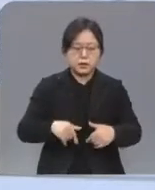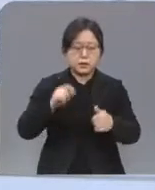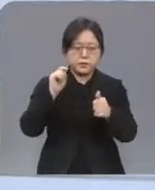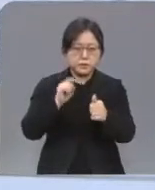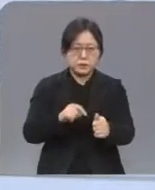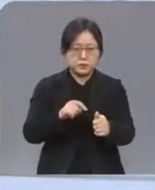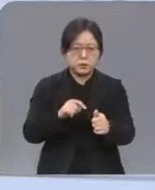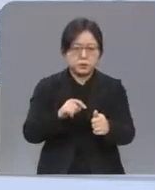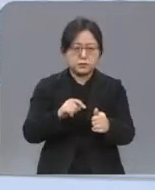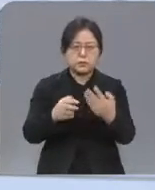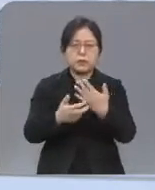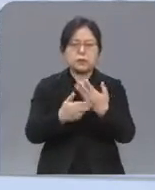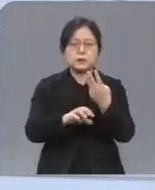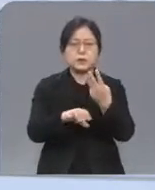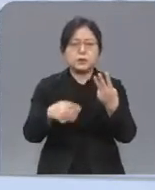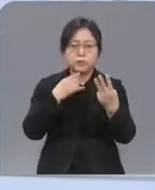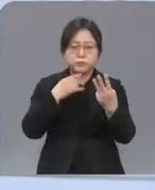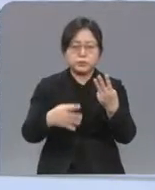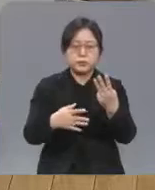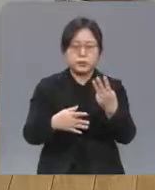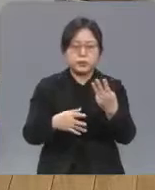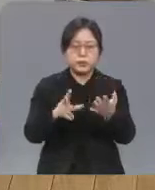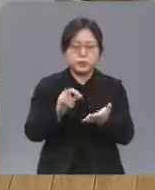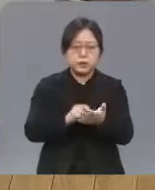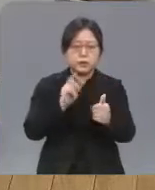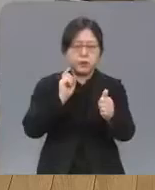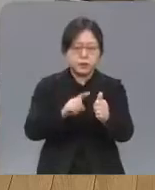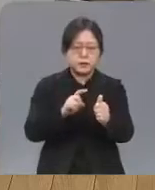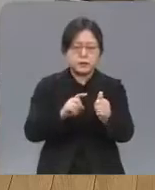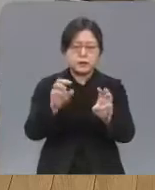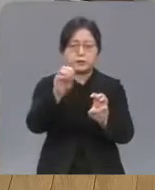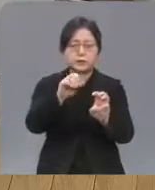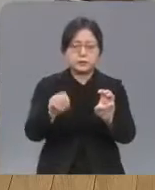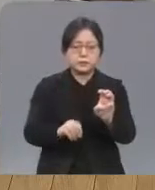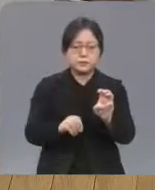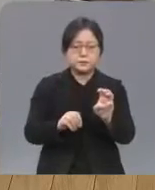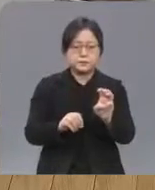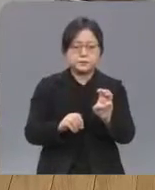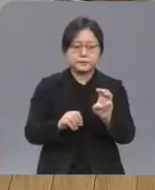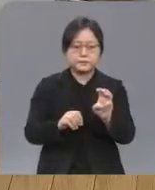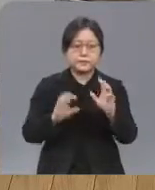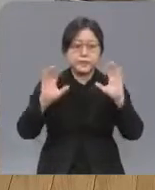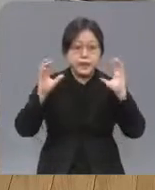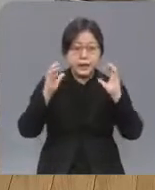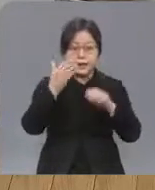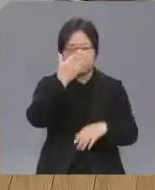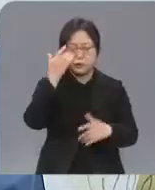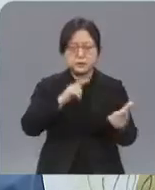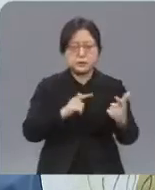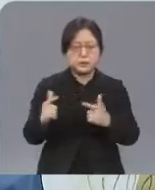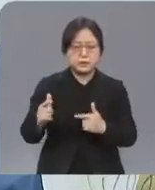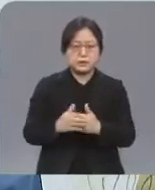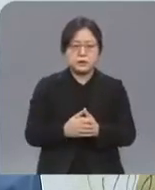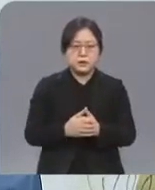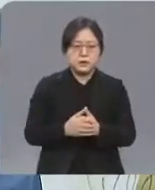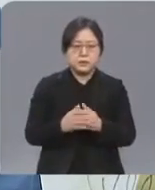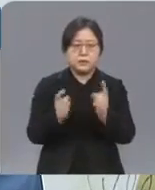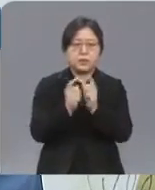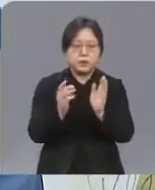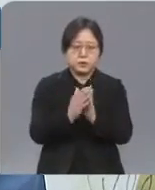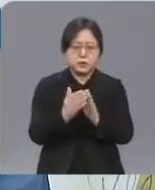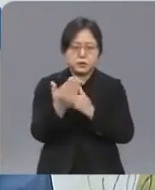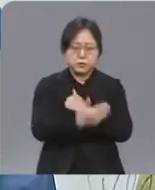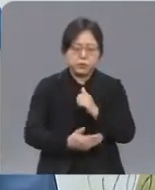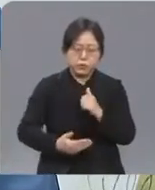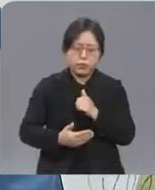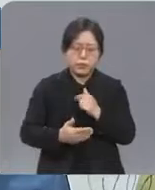아직 3곳에 불과합니다. 문제는 확진자의 30%를 차지하고 있는 소아 청소년들입니다. 본인의 그런 면역